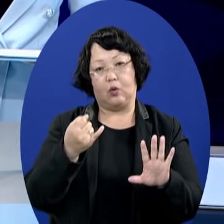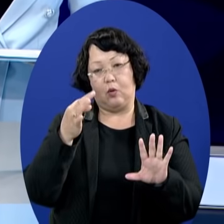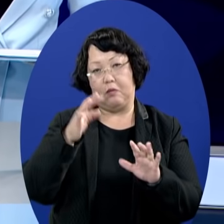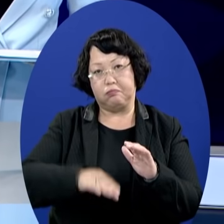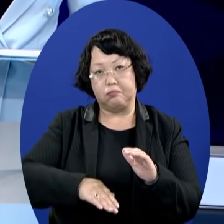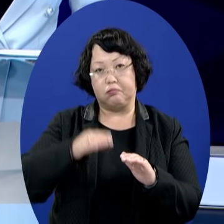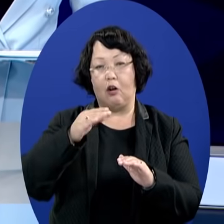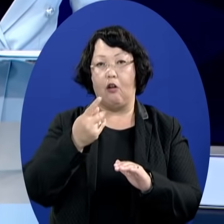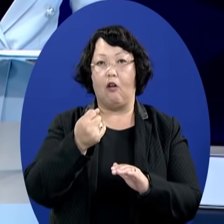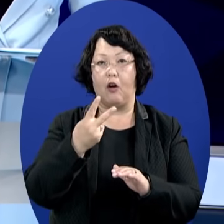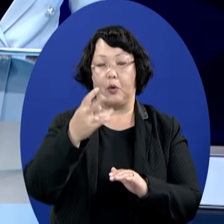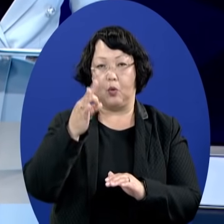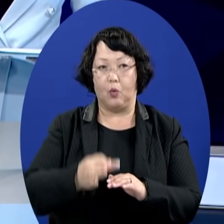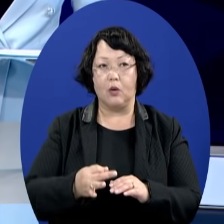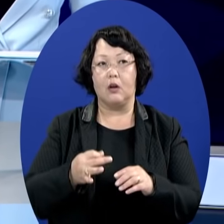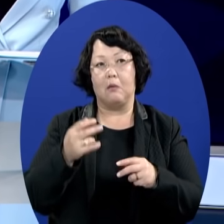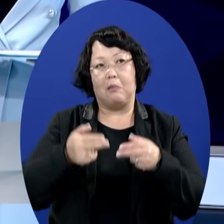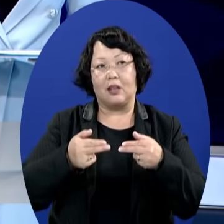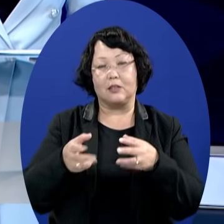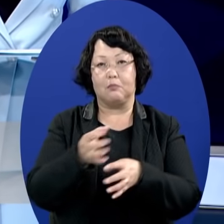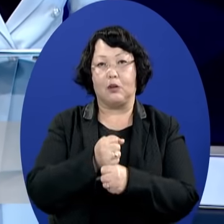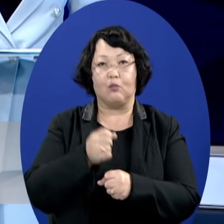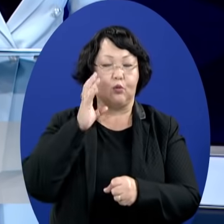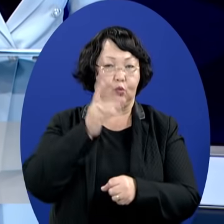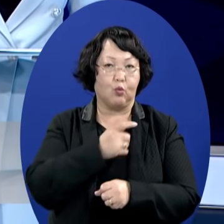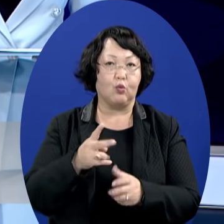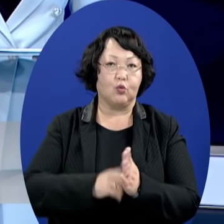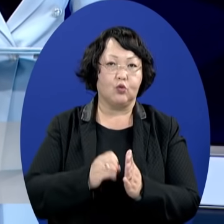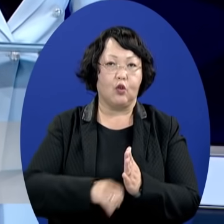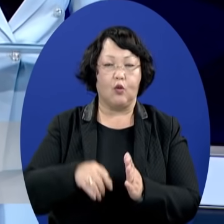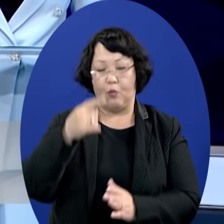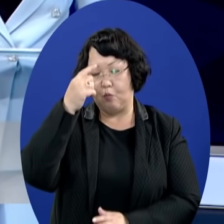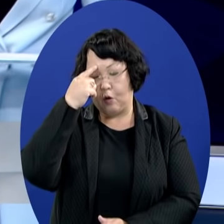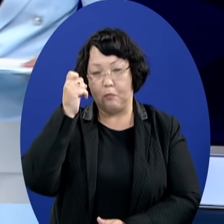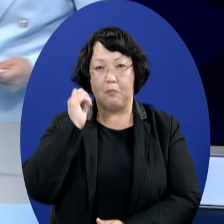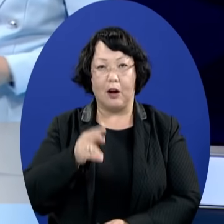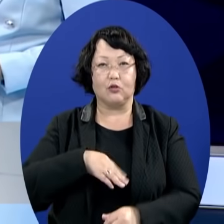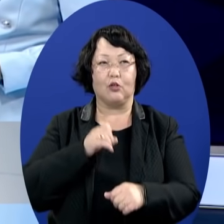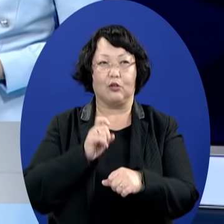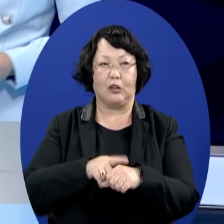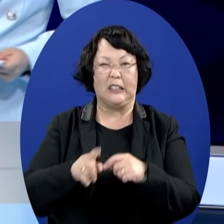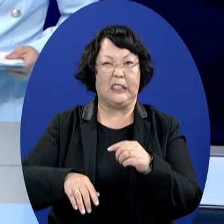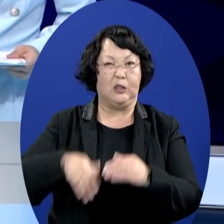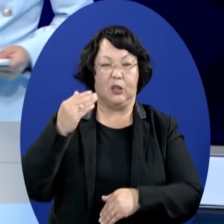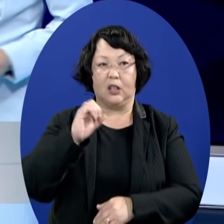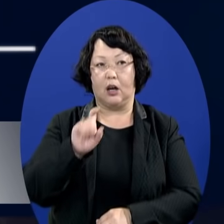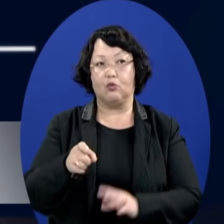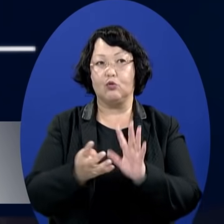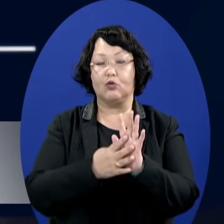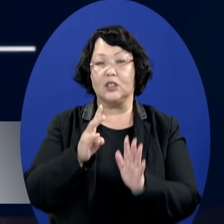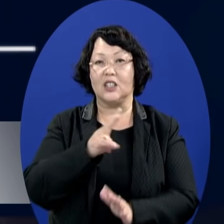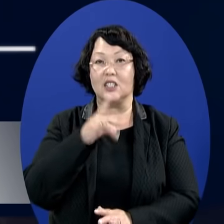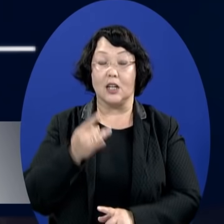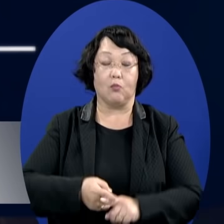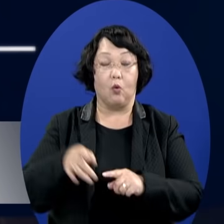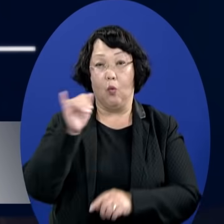интервалд байхаар зорж бодлогын хүүгээ тохируулсан. За гэтэл өнөөдрийн хувьд өсөлт Монголын банкны зөвлөлтөөс хитэдэж 1.91 чувэр өсөж, за улсын